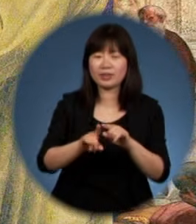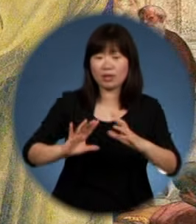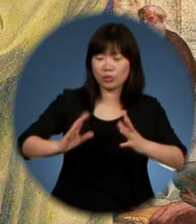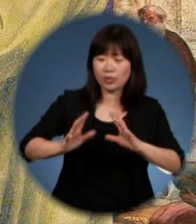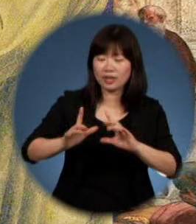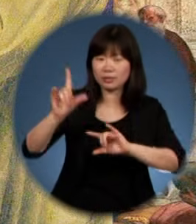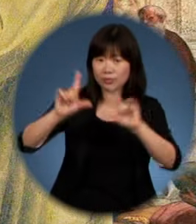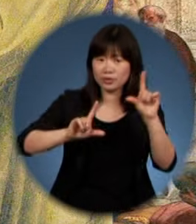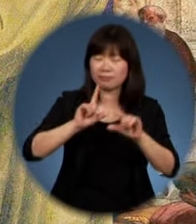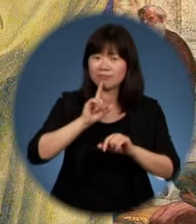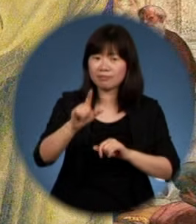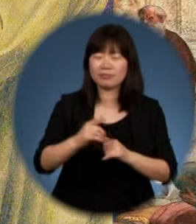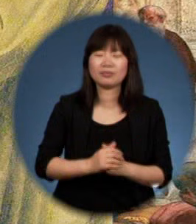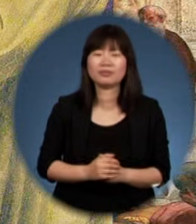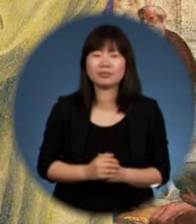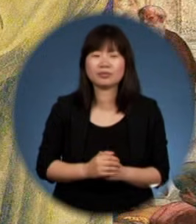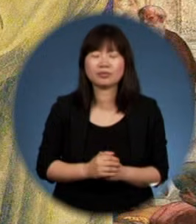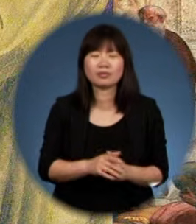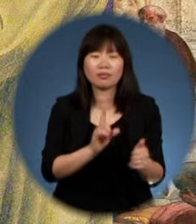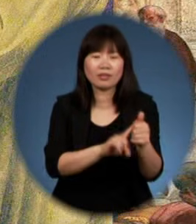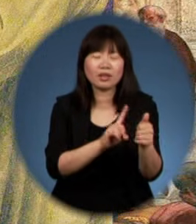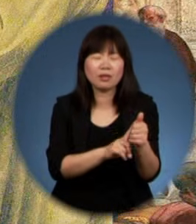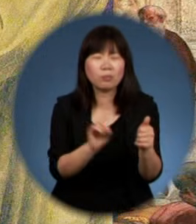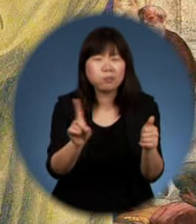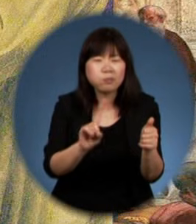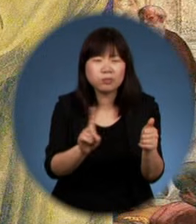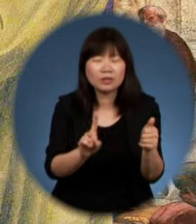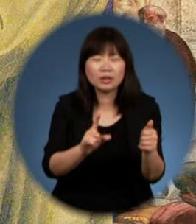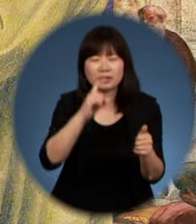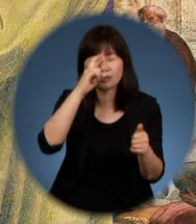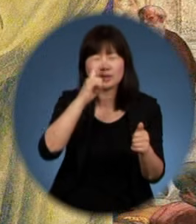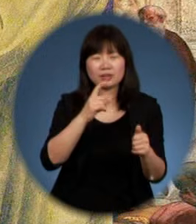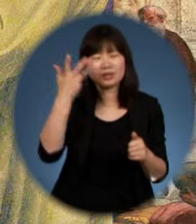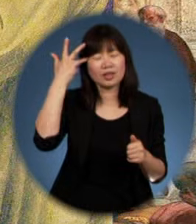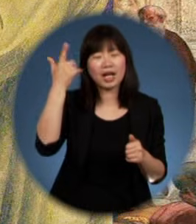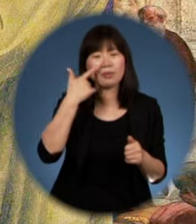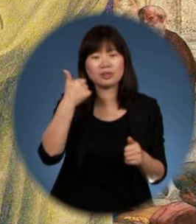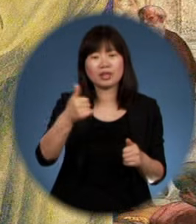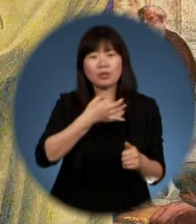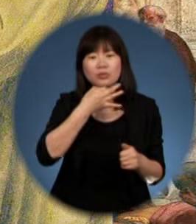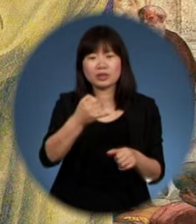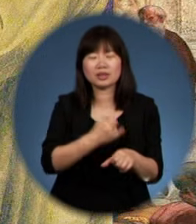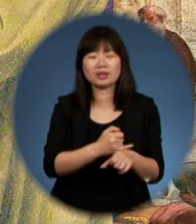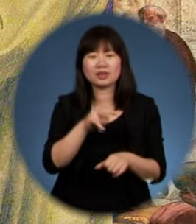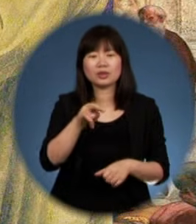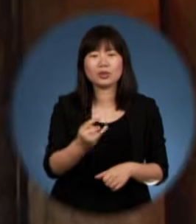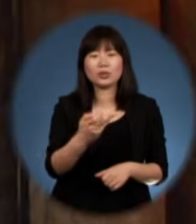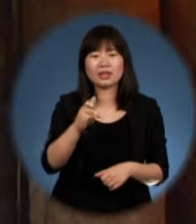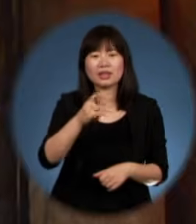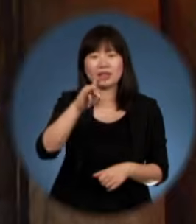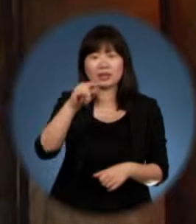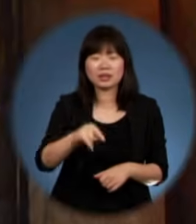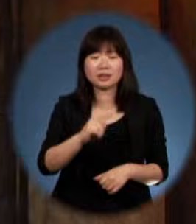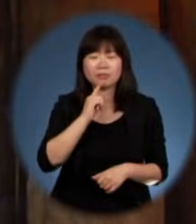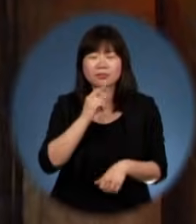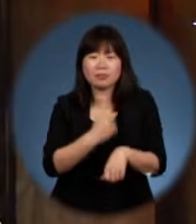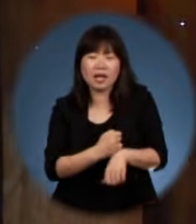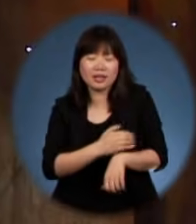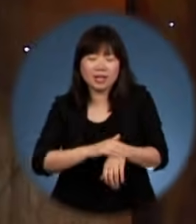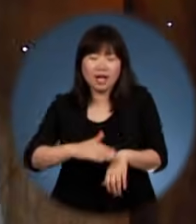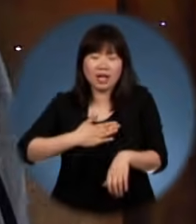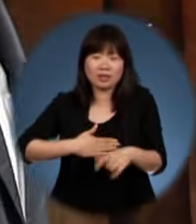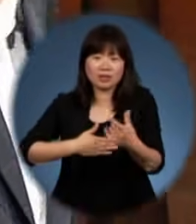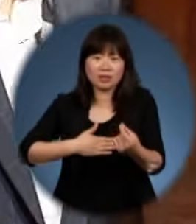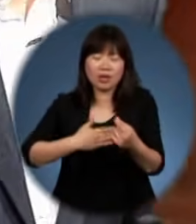장면입니다 남이 분이 서양 철학의 아버지 라고 불리는 소크라테스가 2조 소스가 잘 아시는 대로